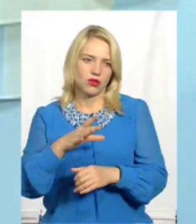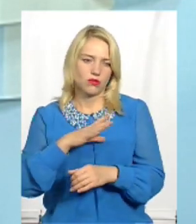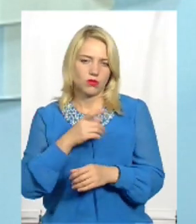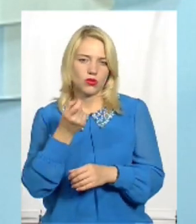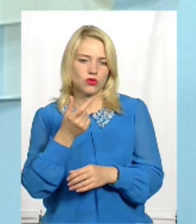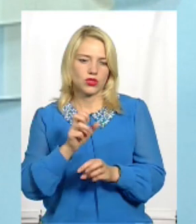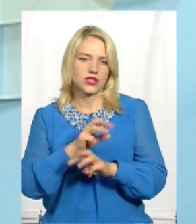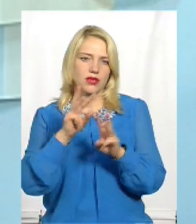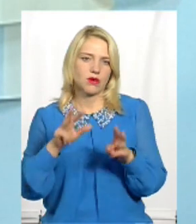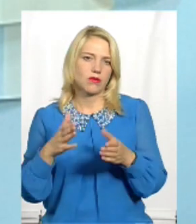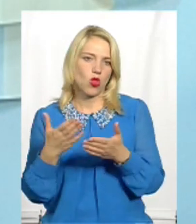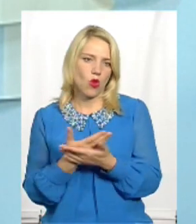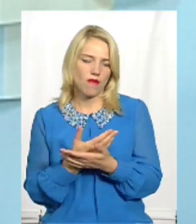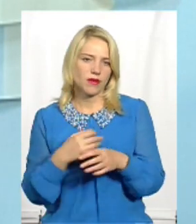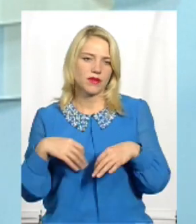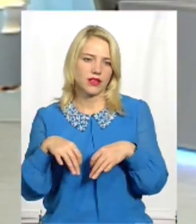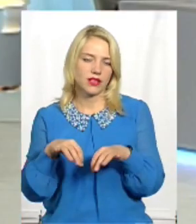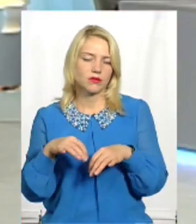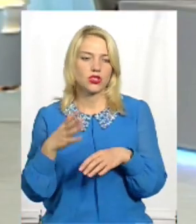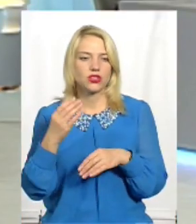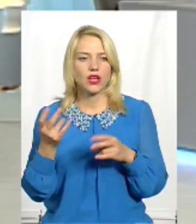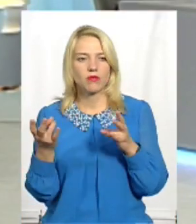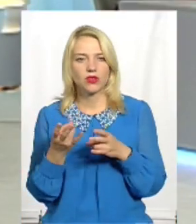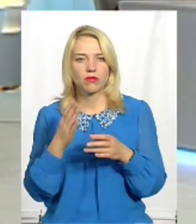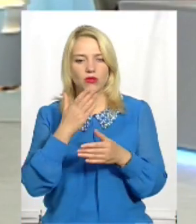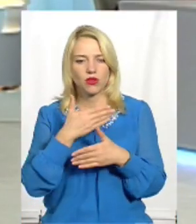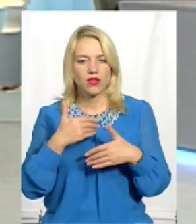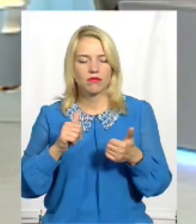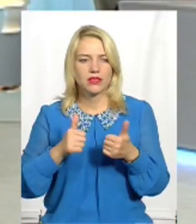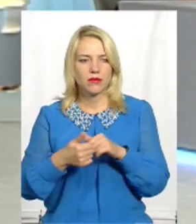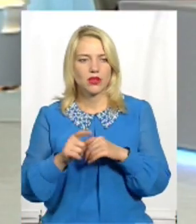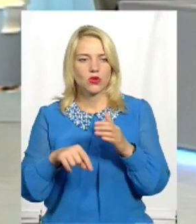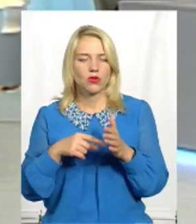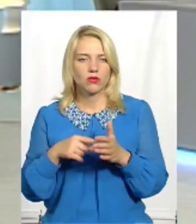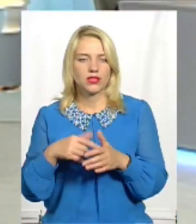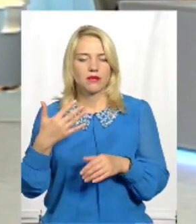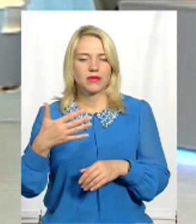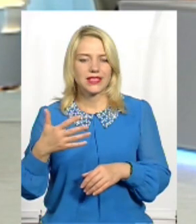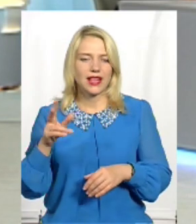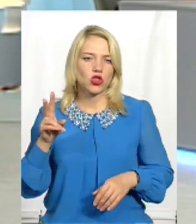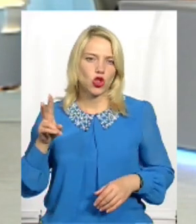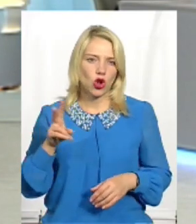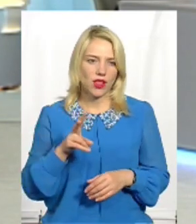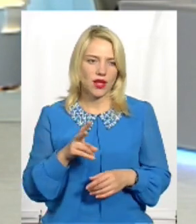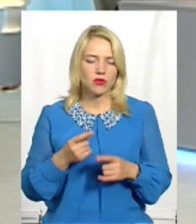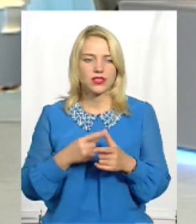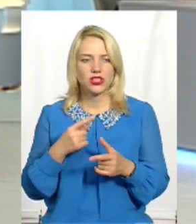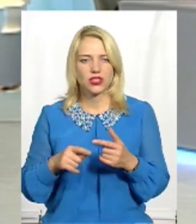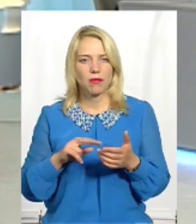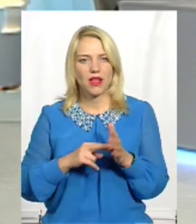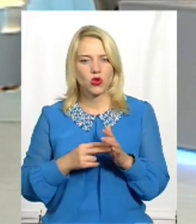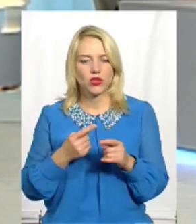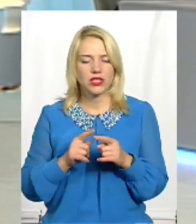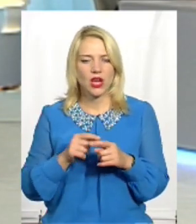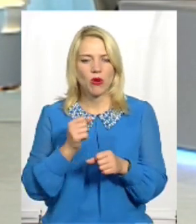потрохи забезпечений новим транспортом. А ще потрібно нам замінити у місті 50 тролейбусів. Чи плануєте це